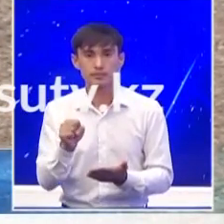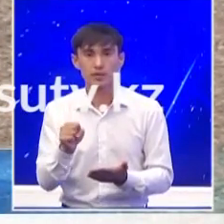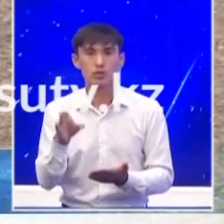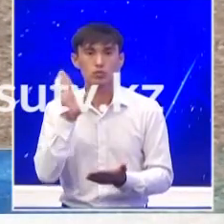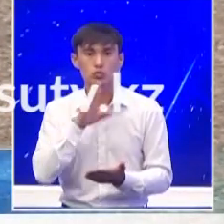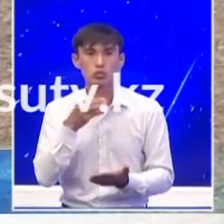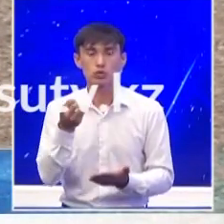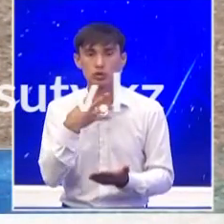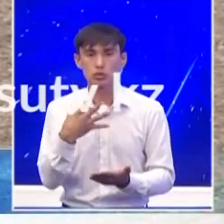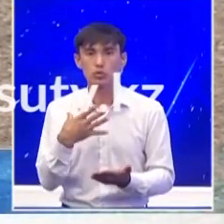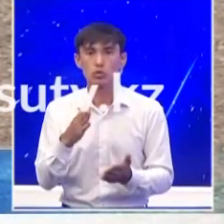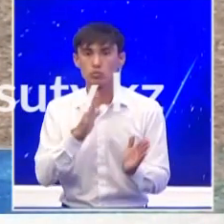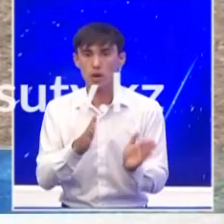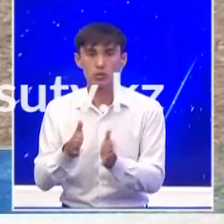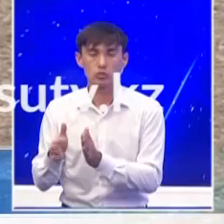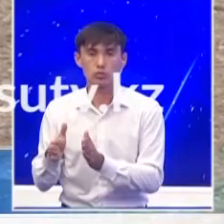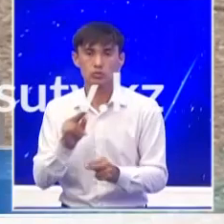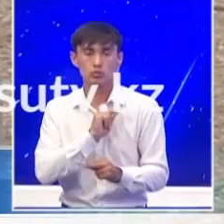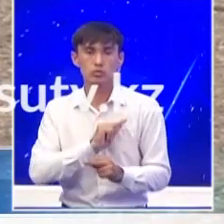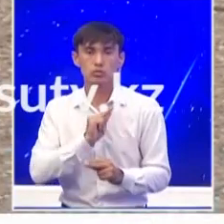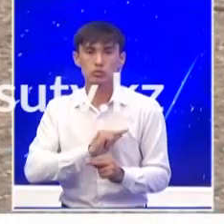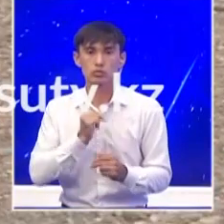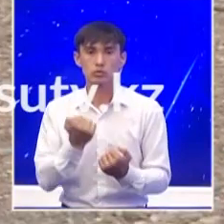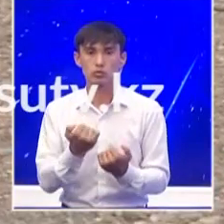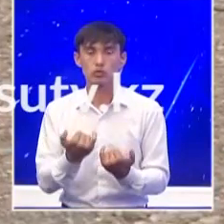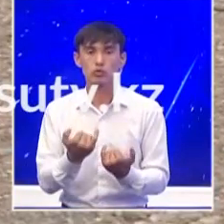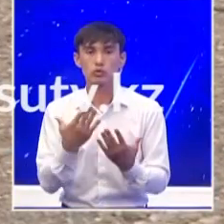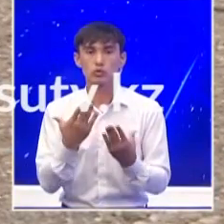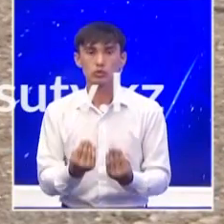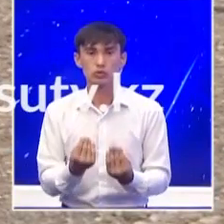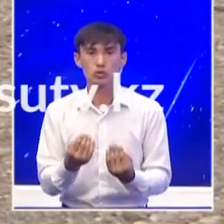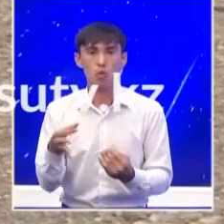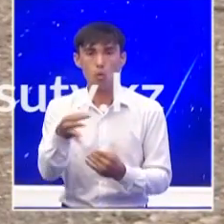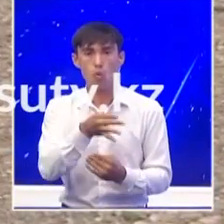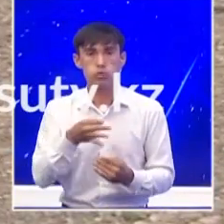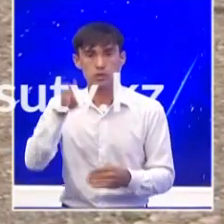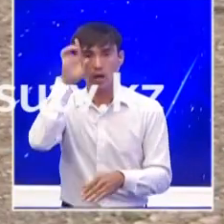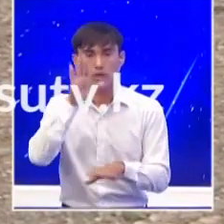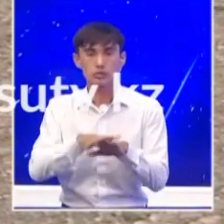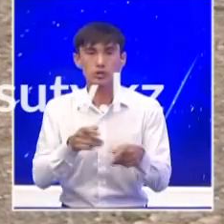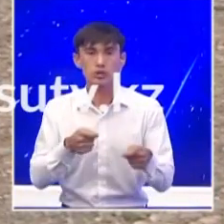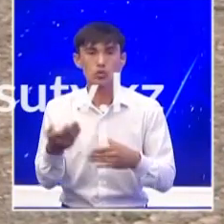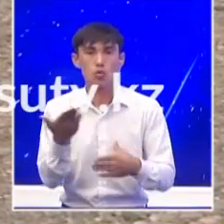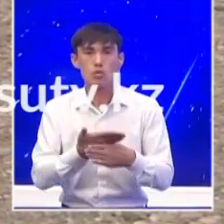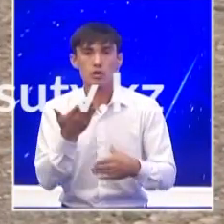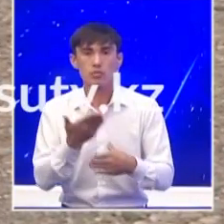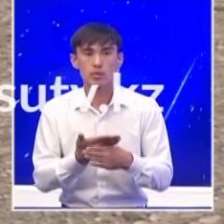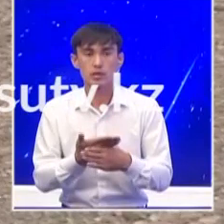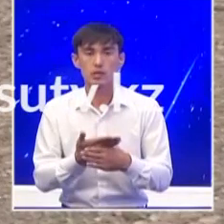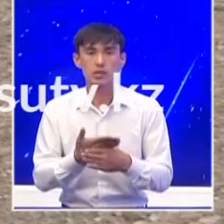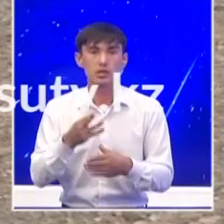бар дүние, орнымен бәрі істеліп жатыр. Бүгінгі таңда Құдай қаласа облыс әкімшілігінің көмегімен